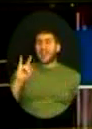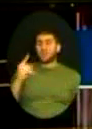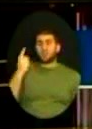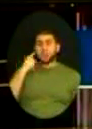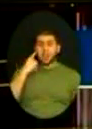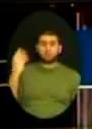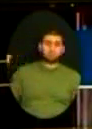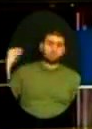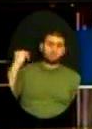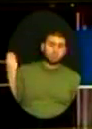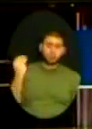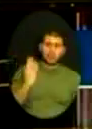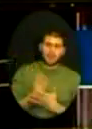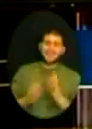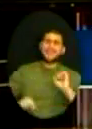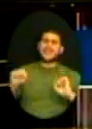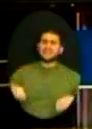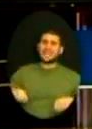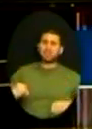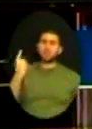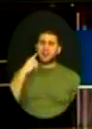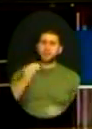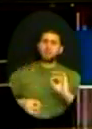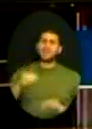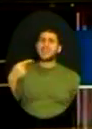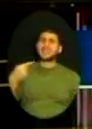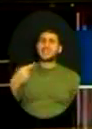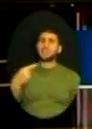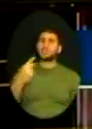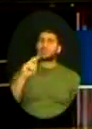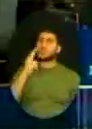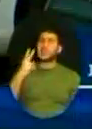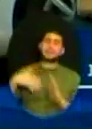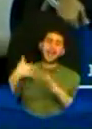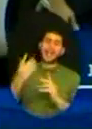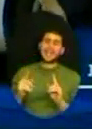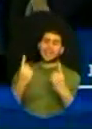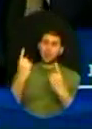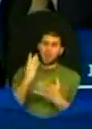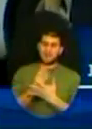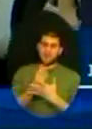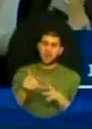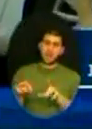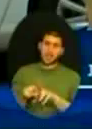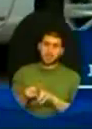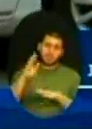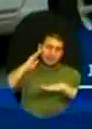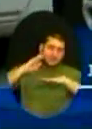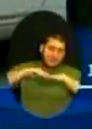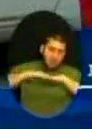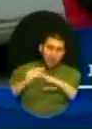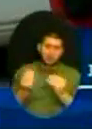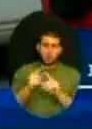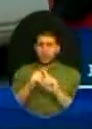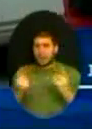מ... זאת אומרת, הנשיאה חיות שמעה את זה מהשופטת גרסטל שנתיים אחרי האירוע עצמו, במין איזה אזכור אגבי על